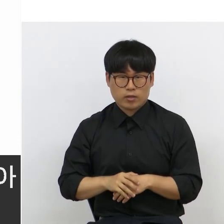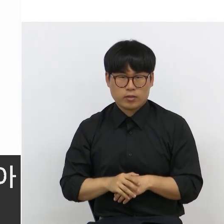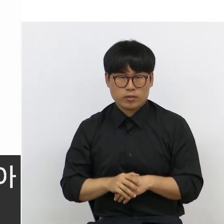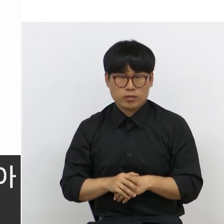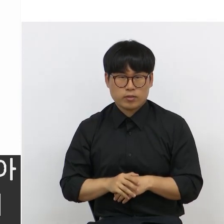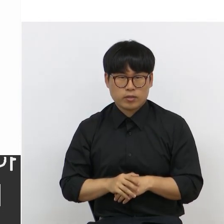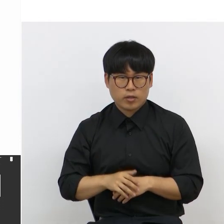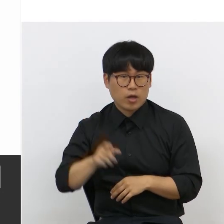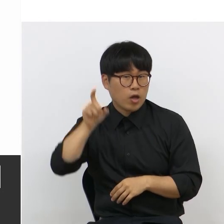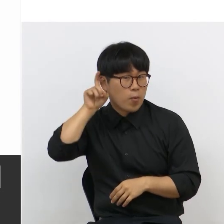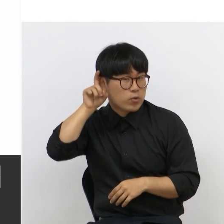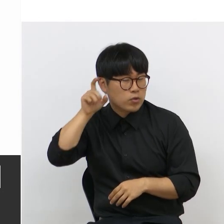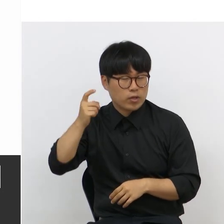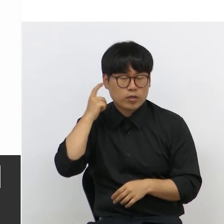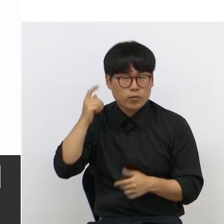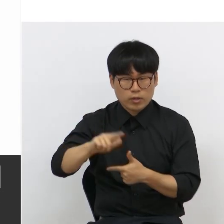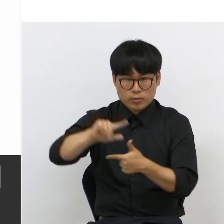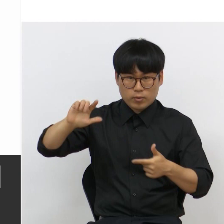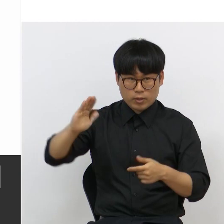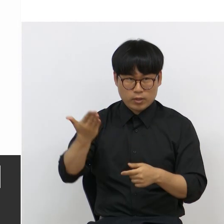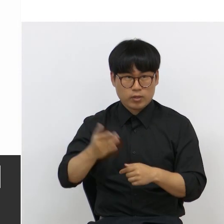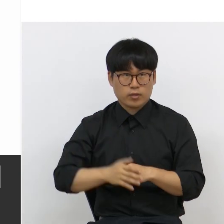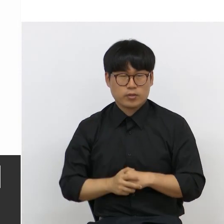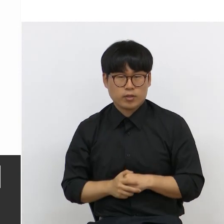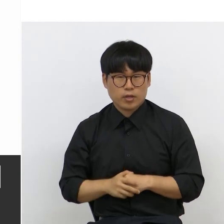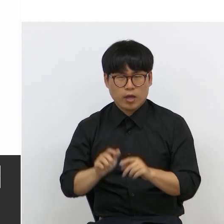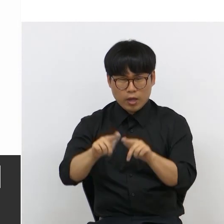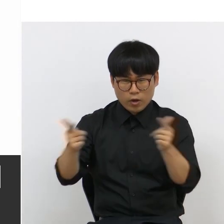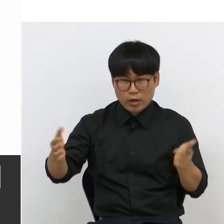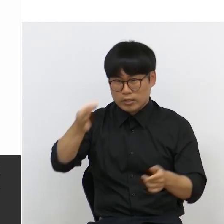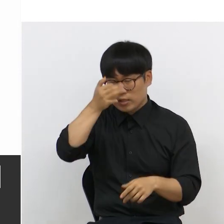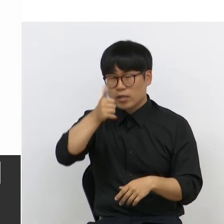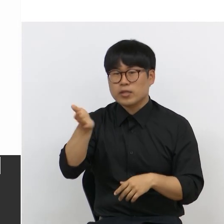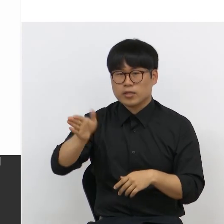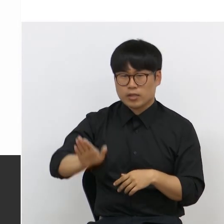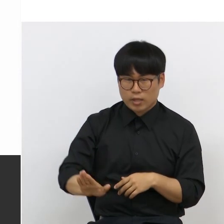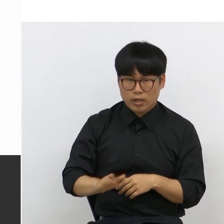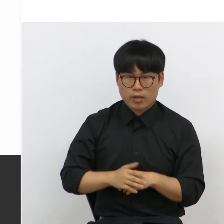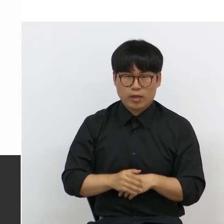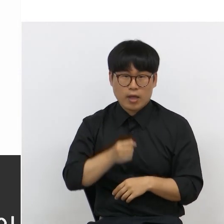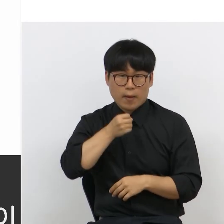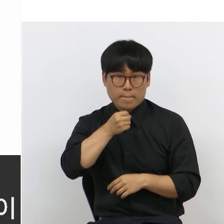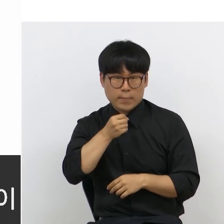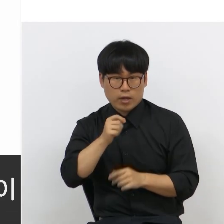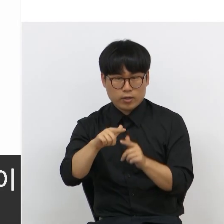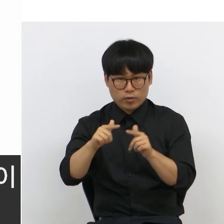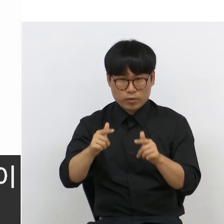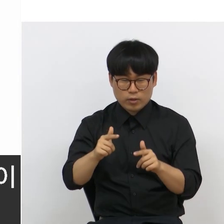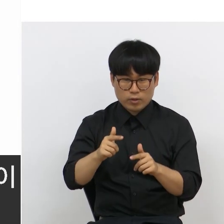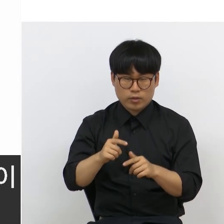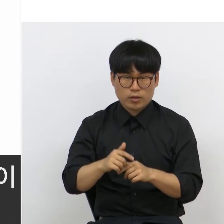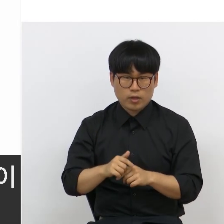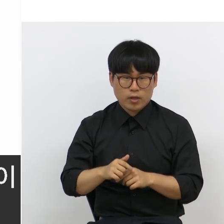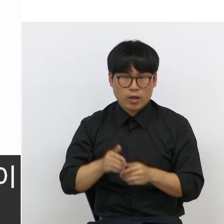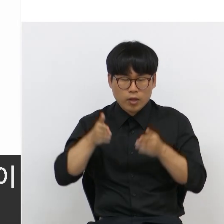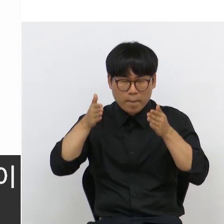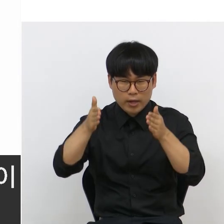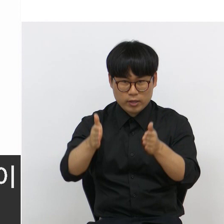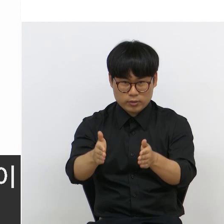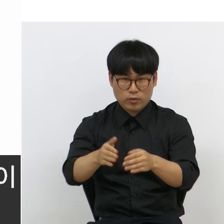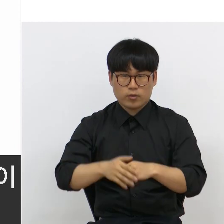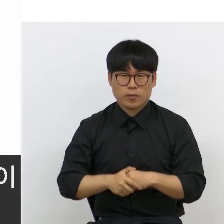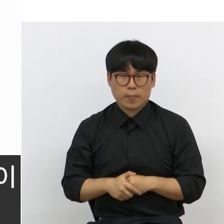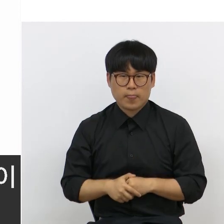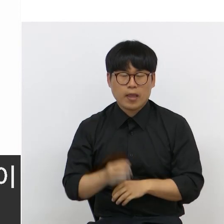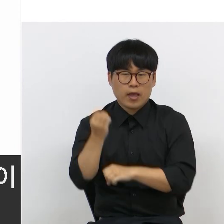최근 보청기는 뭐 소음 제거 기능도 있고 여러 가지 기능들이 있지만 마이크도 여러 군데 이제 있으면서 방향성도 있고